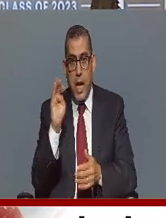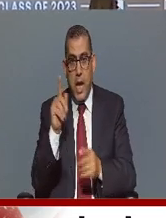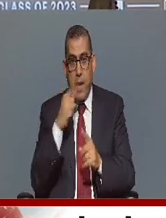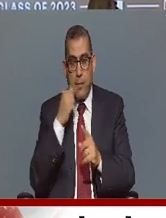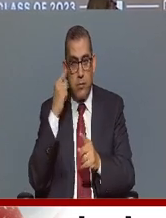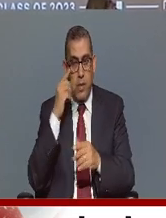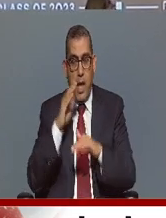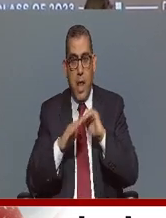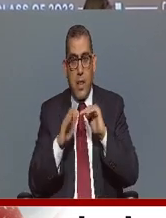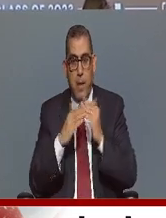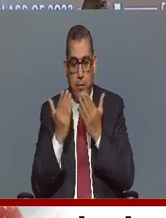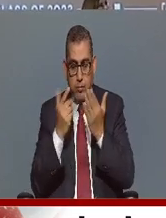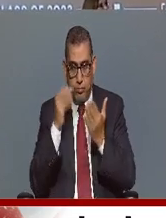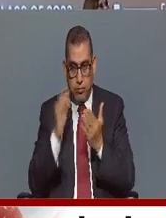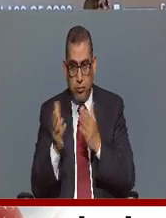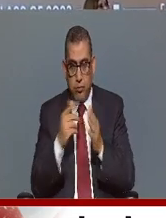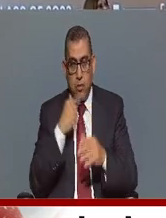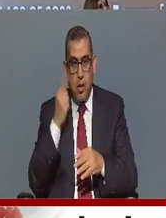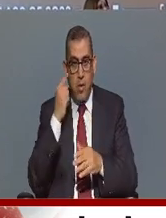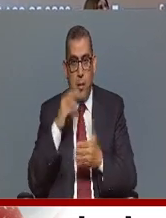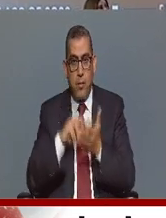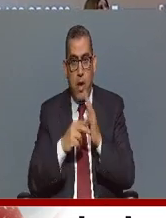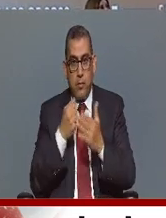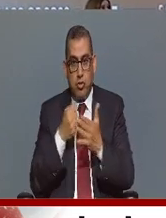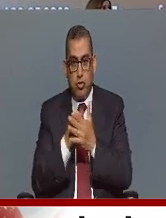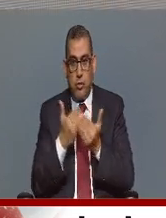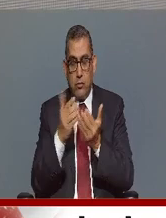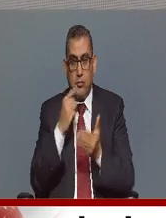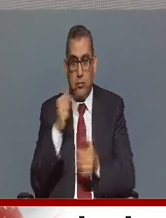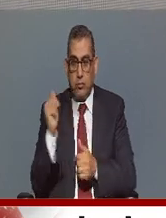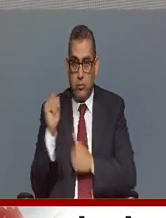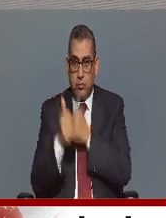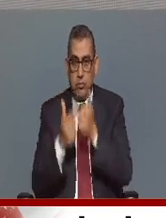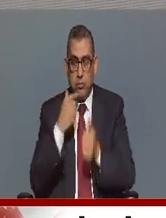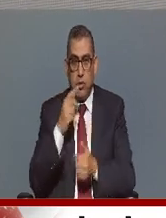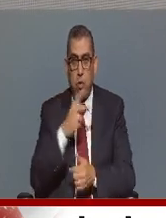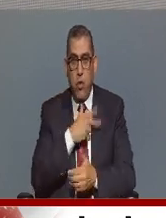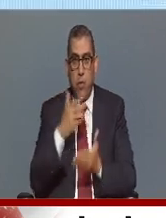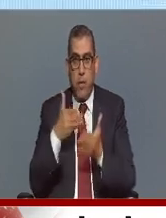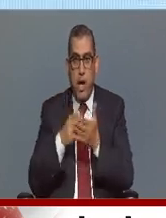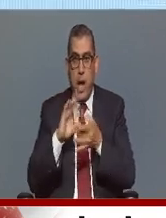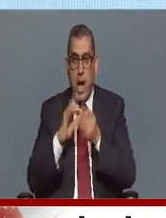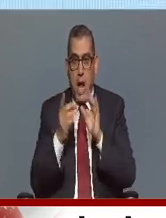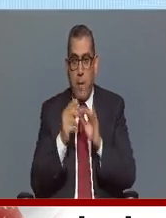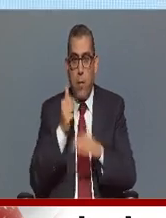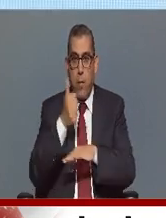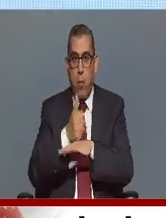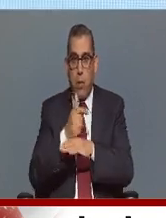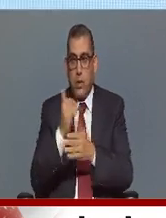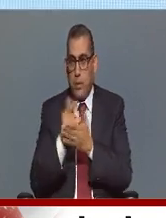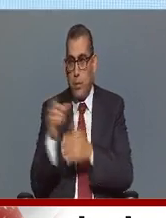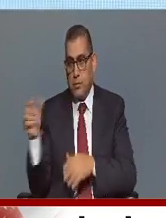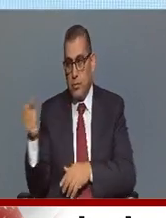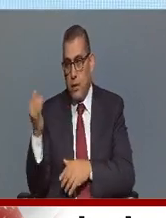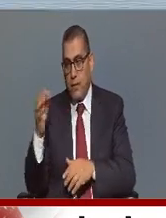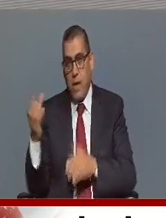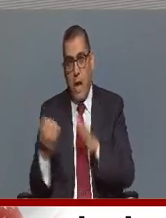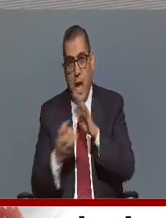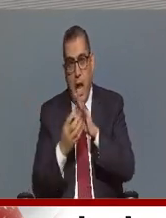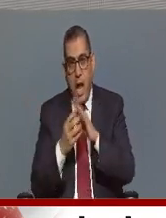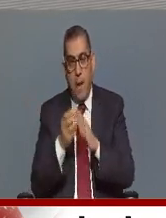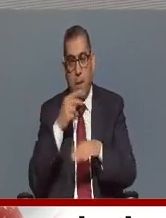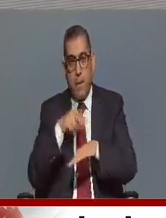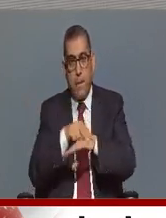بالأدب. جائزة التفوق دي بيتم الترشح لها من الجهات زي الجمعيات والمؤسسات والجامعات